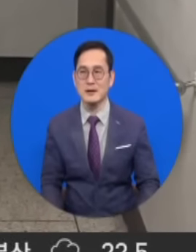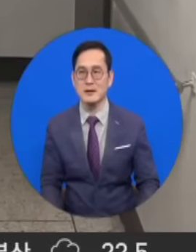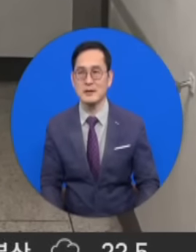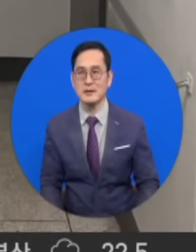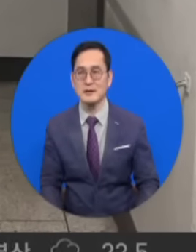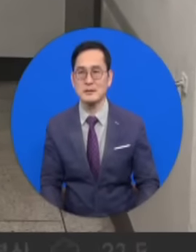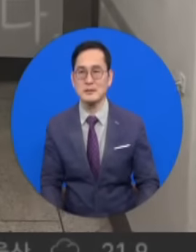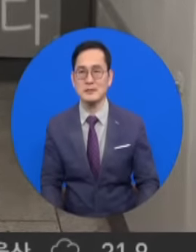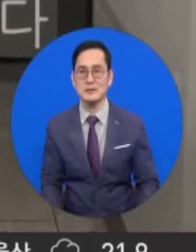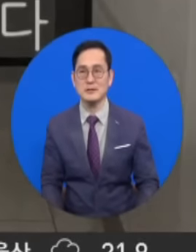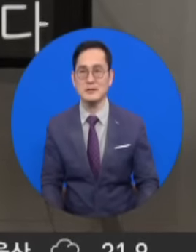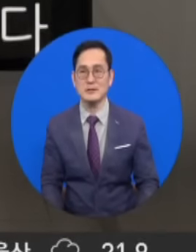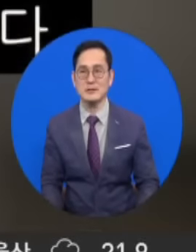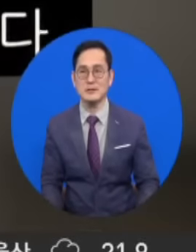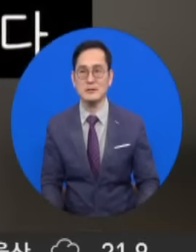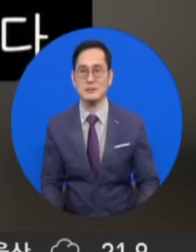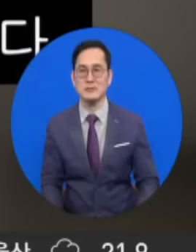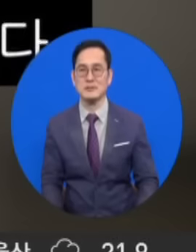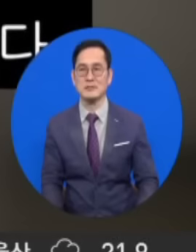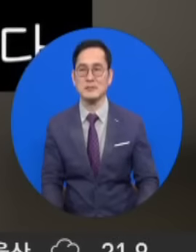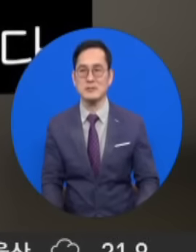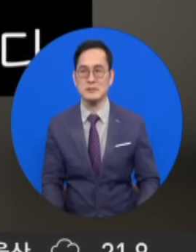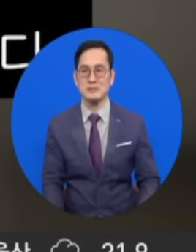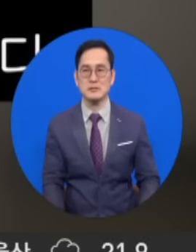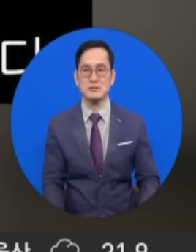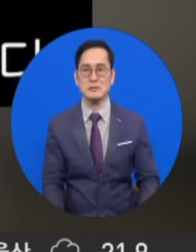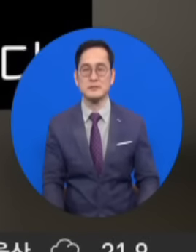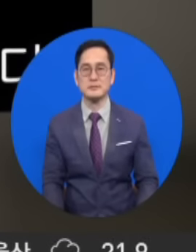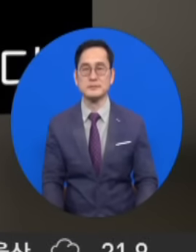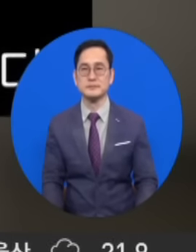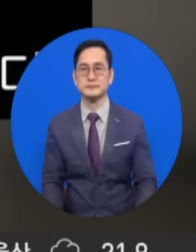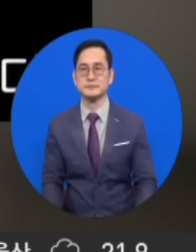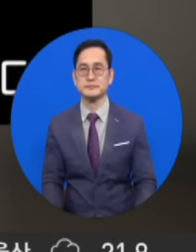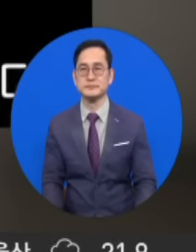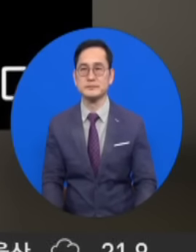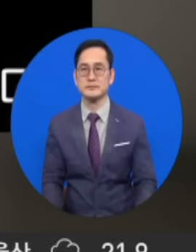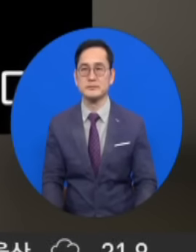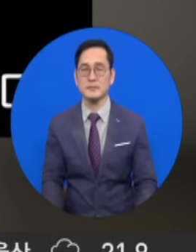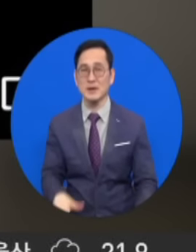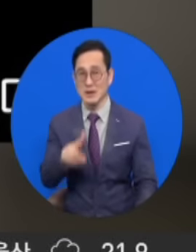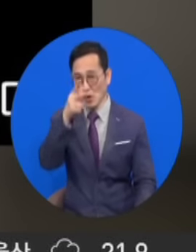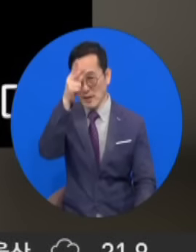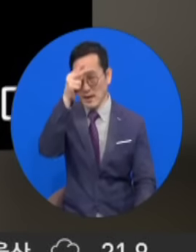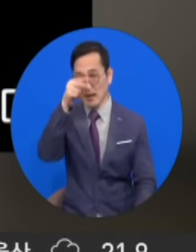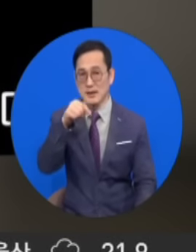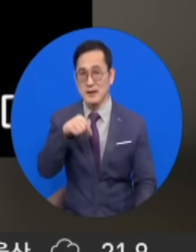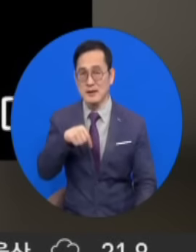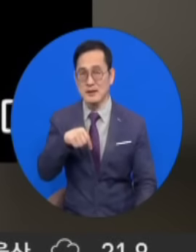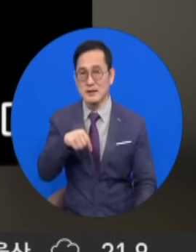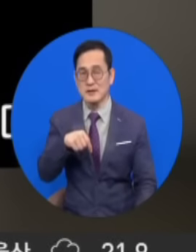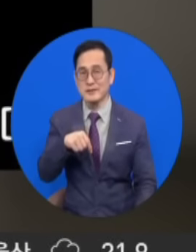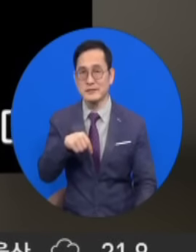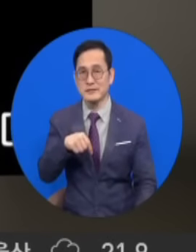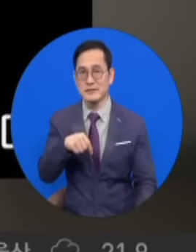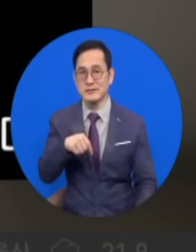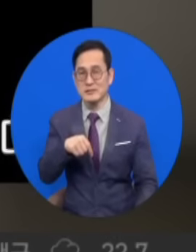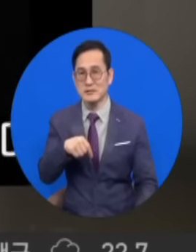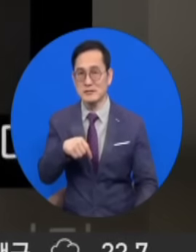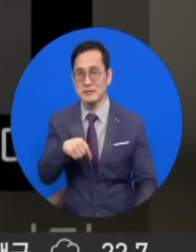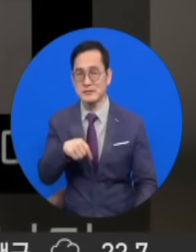보는 상황이 되는 거예요. 그러니까 뭐 저거는 이제 경찰과 뭐 그런 수사 과정을 어떻게 이제 녹취했는지는 잘 모르겠는데 만약에